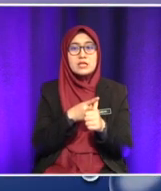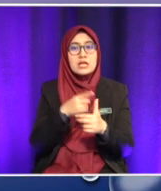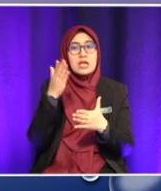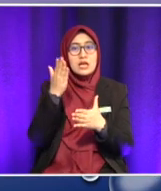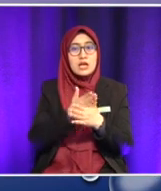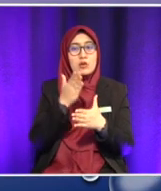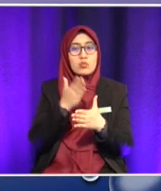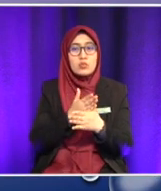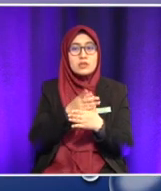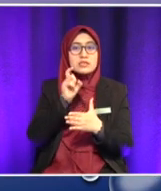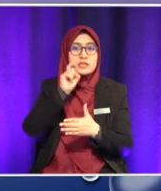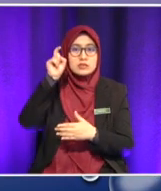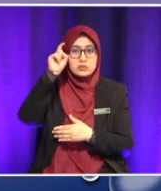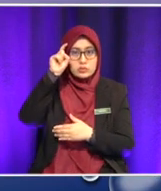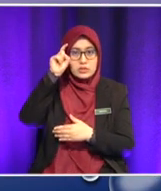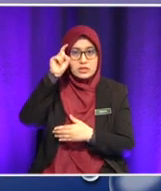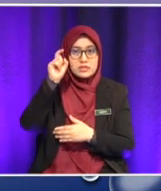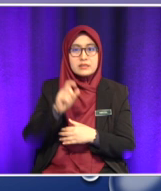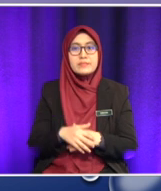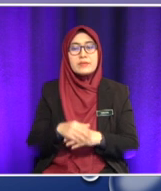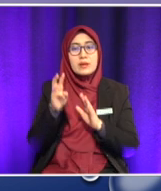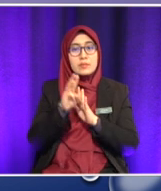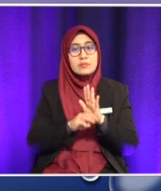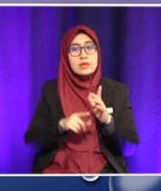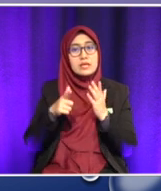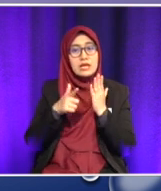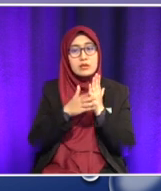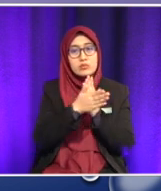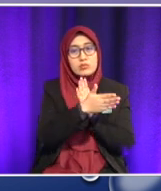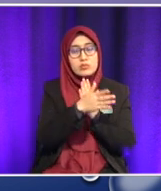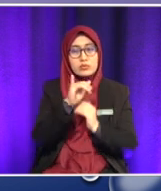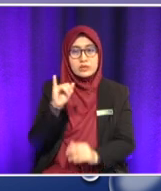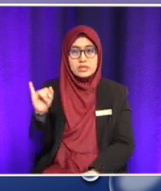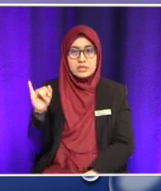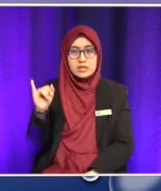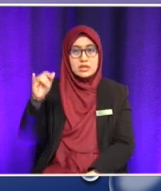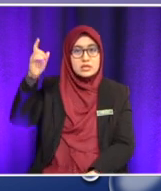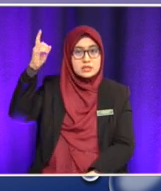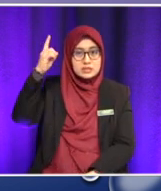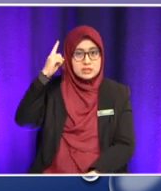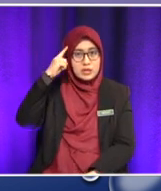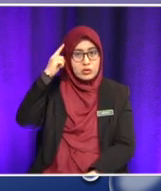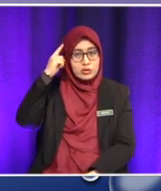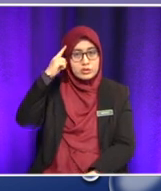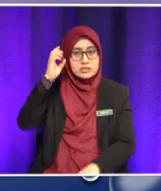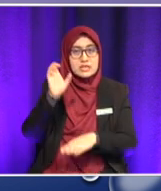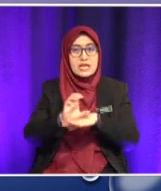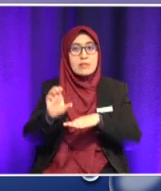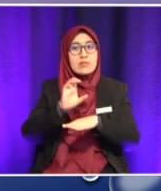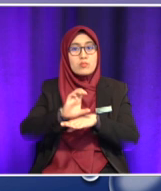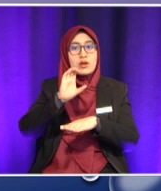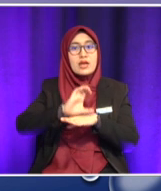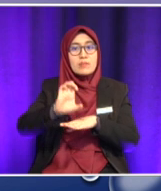seksual melalui psikologi apa yang dekat dengan gangguan seksual psikologi meluapkan perasaan